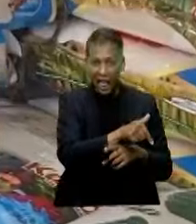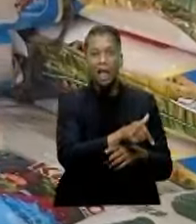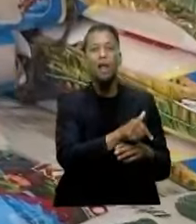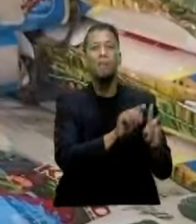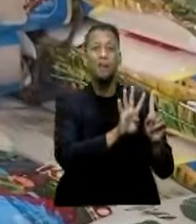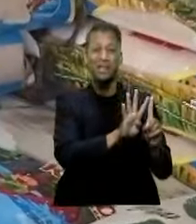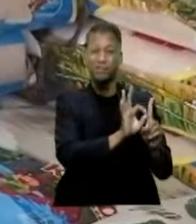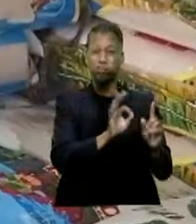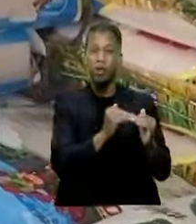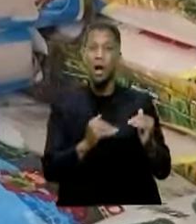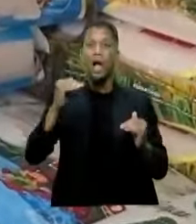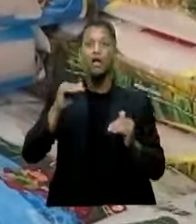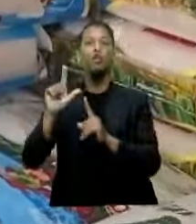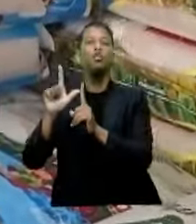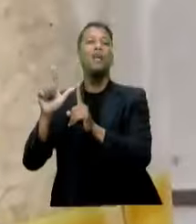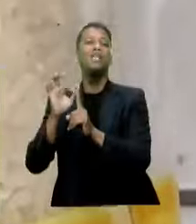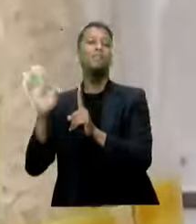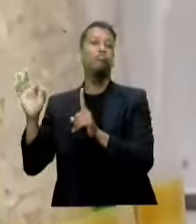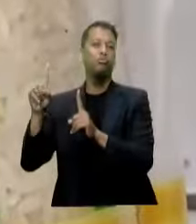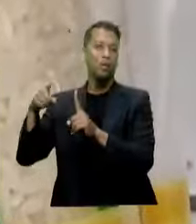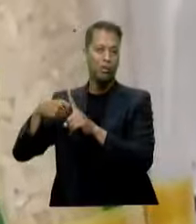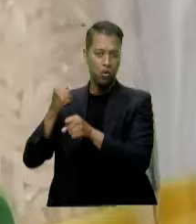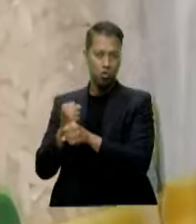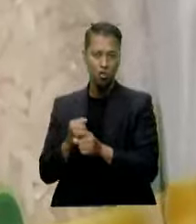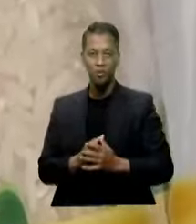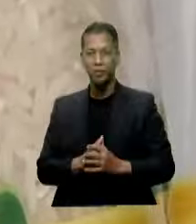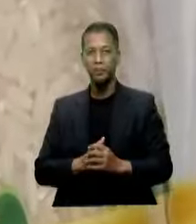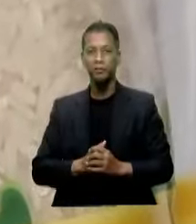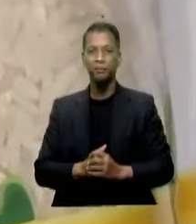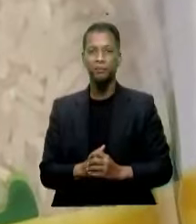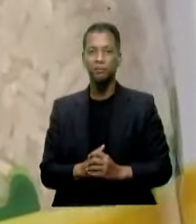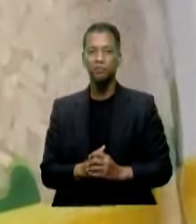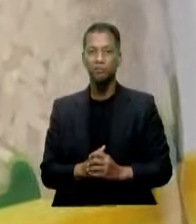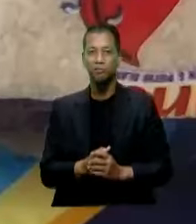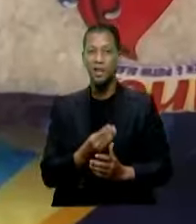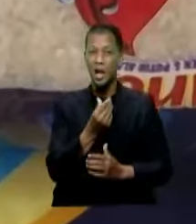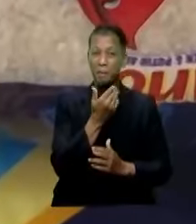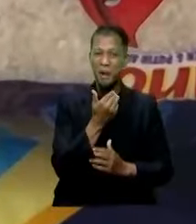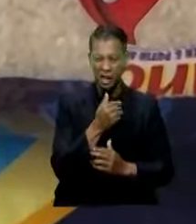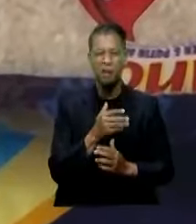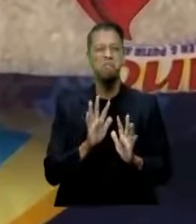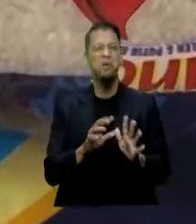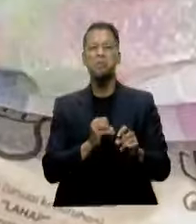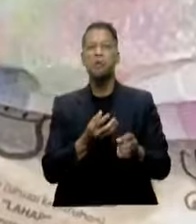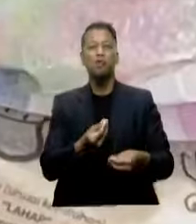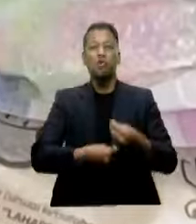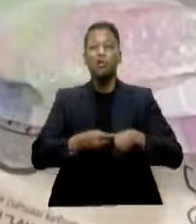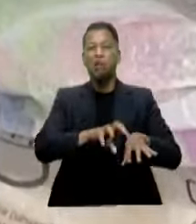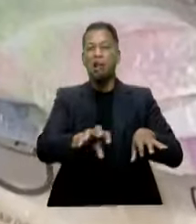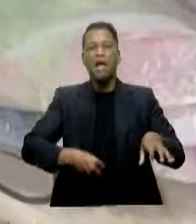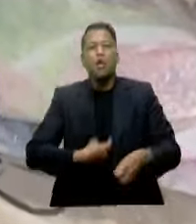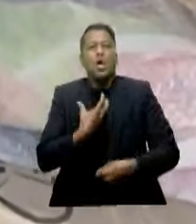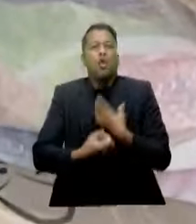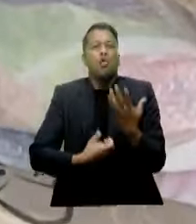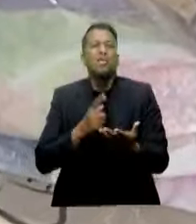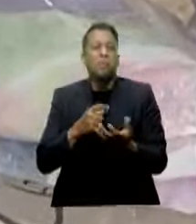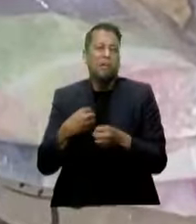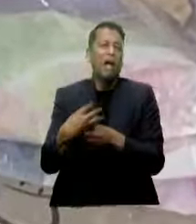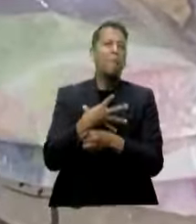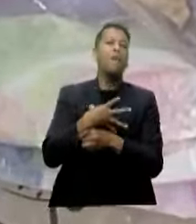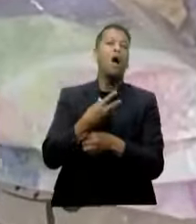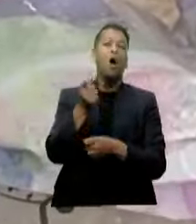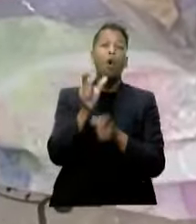menjadi rp17.000 per kg kenaikan harga beras ini dikeluhkan sejumlah pedagang karena berdampak pada daya beli